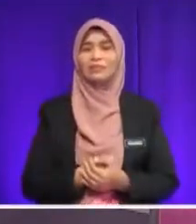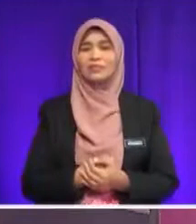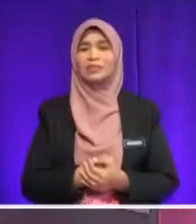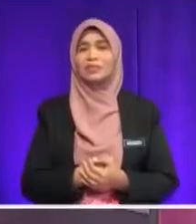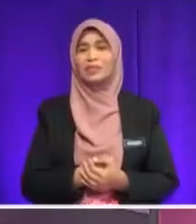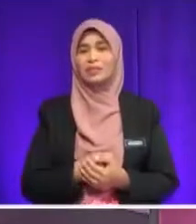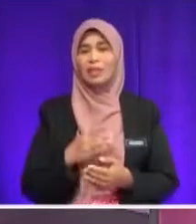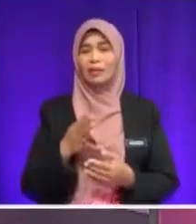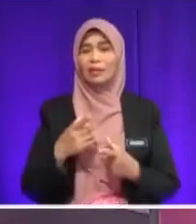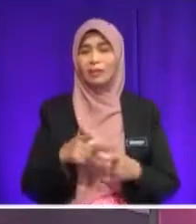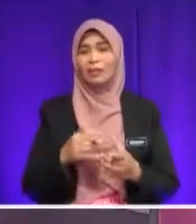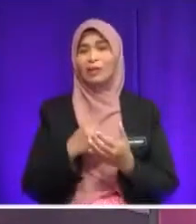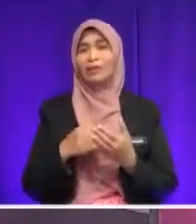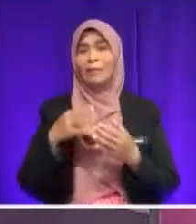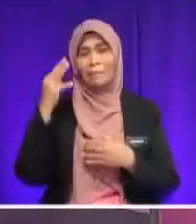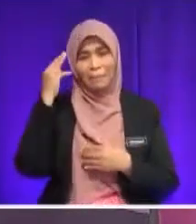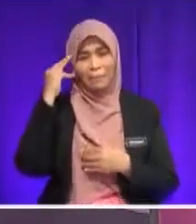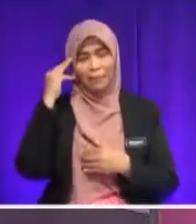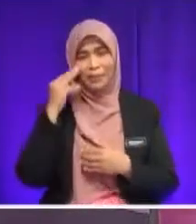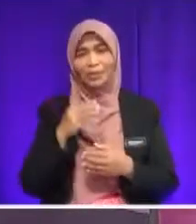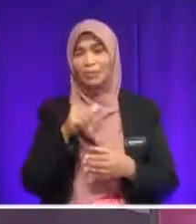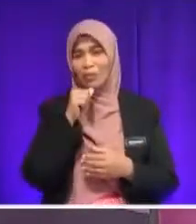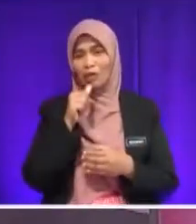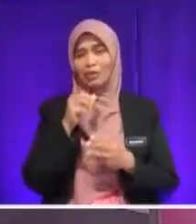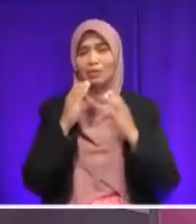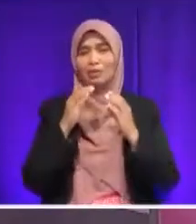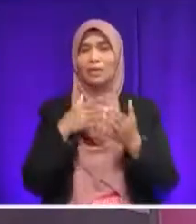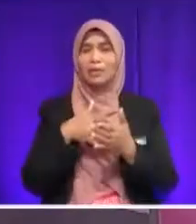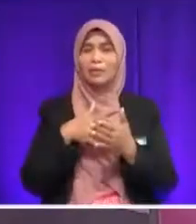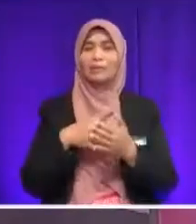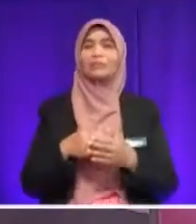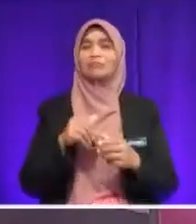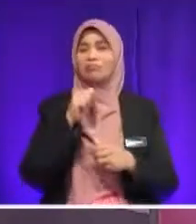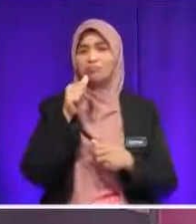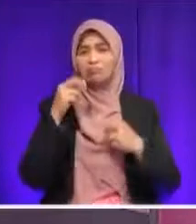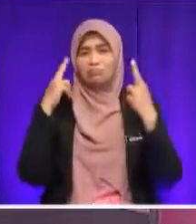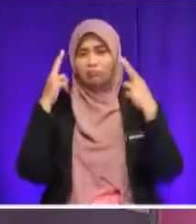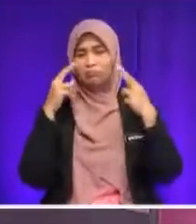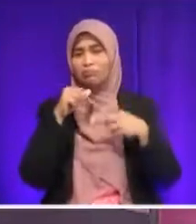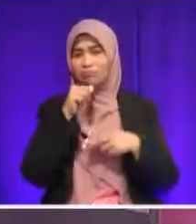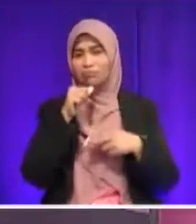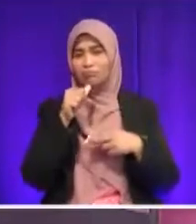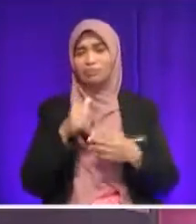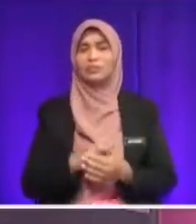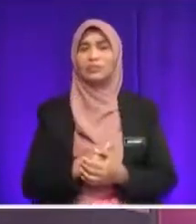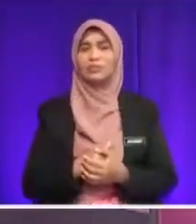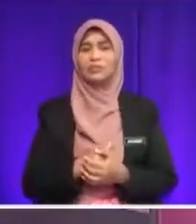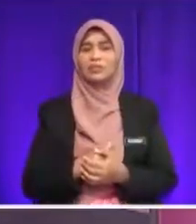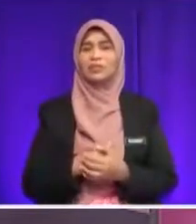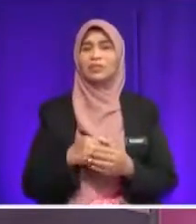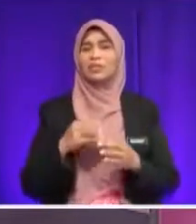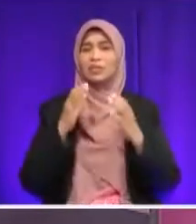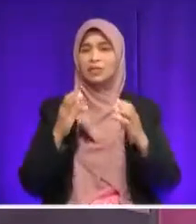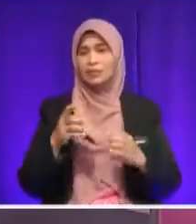Kedai Kita memang dilahirkan sebagai bangsa Melayu satu kelemahan pun jadi Saudi masih ada cara eh masih ada satu